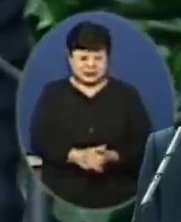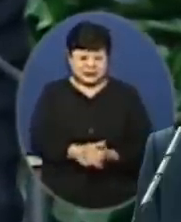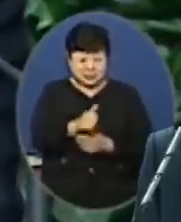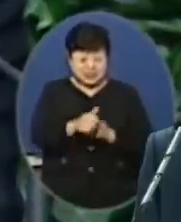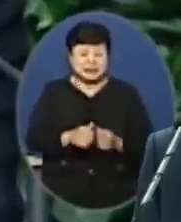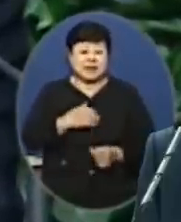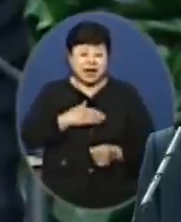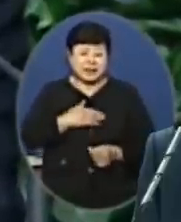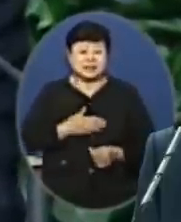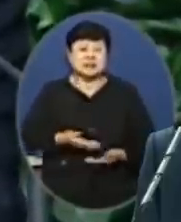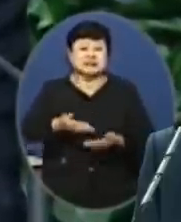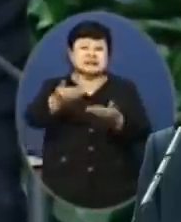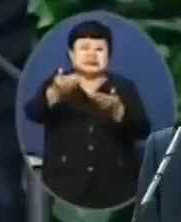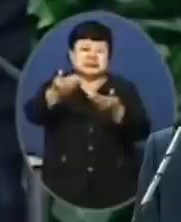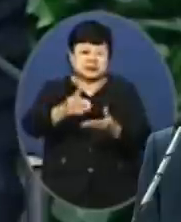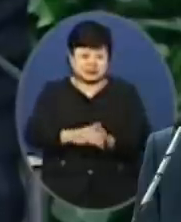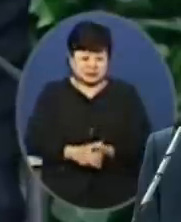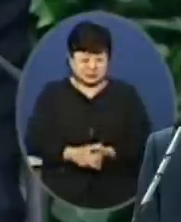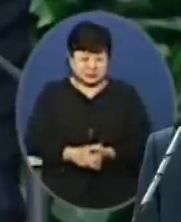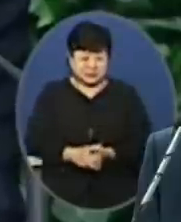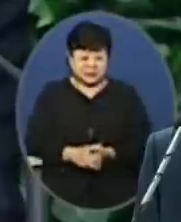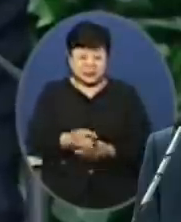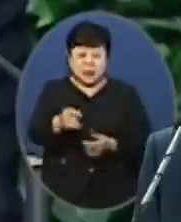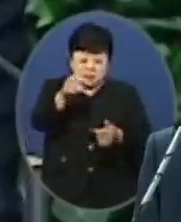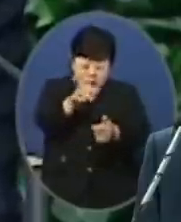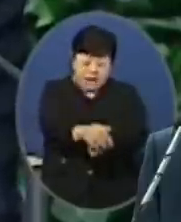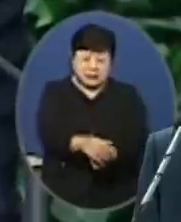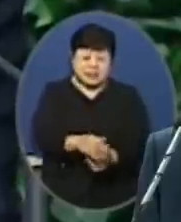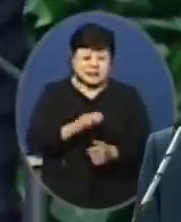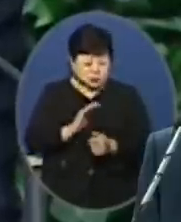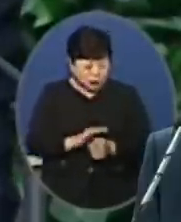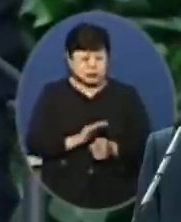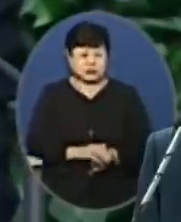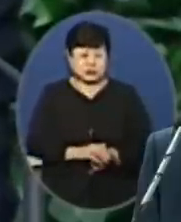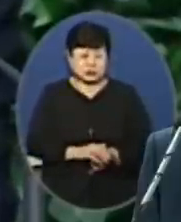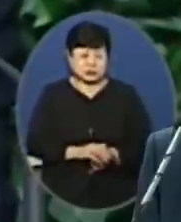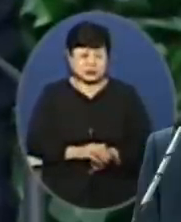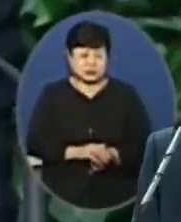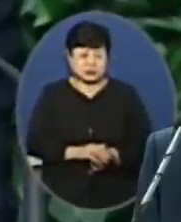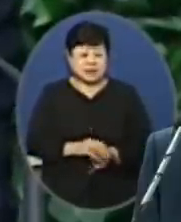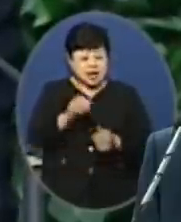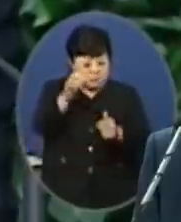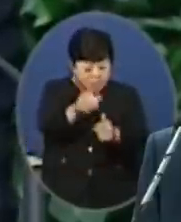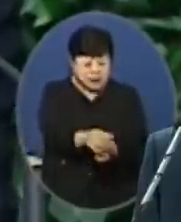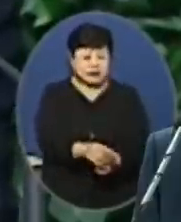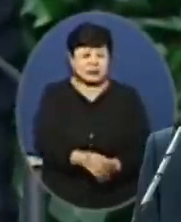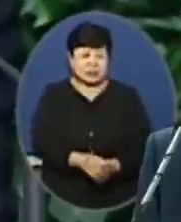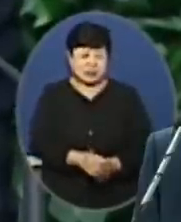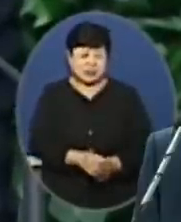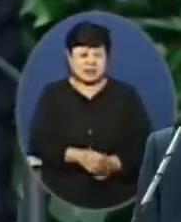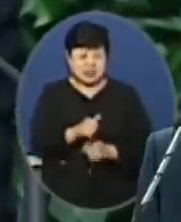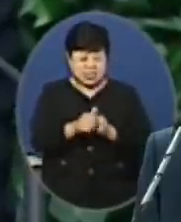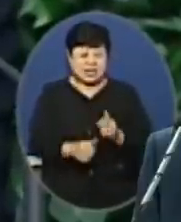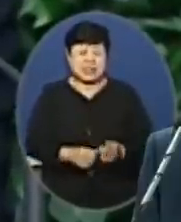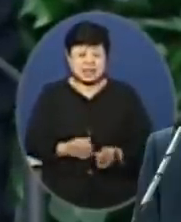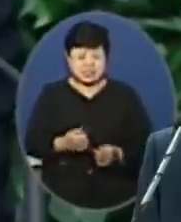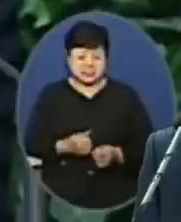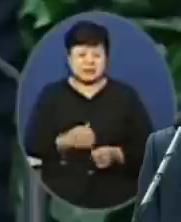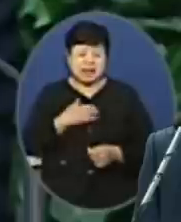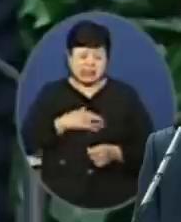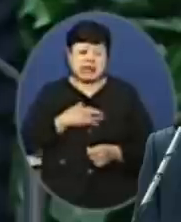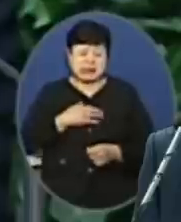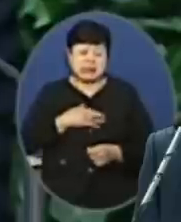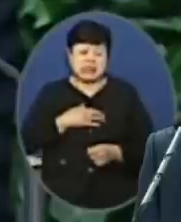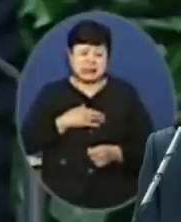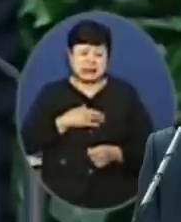하나님이 알아서 하시소. 네가 맡겨야 내가 알아서 하지. 맡겨라. 아이고 하나님이 다 알아서 하시겠지요.